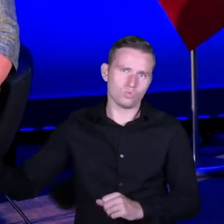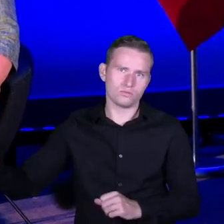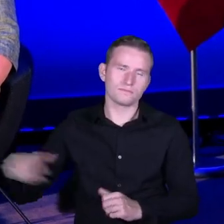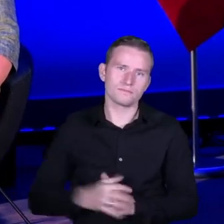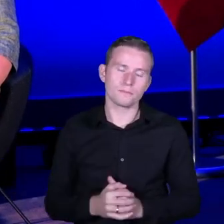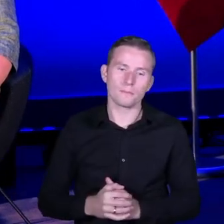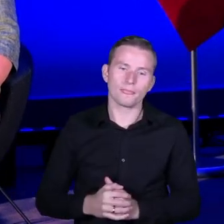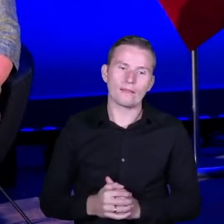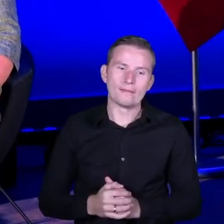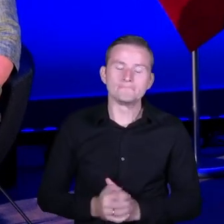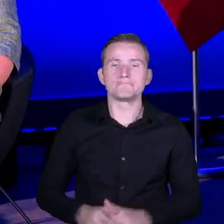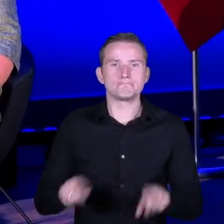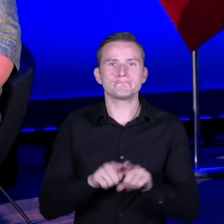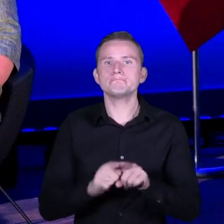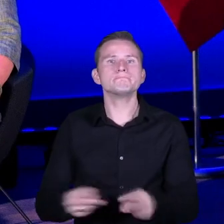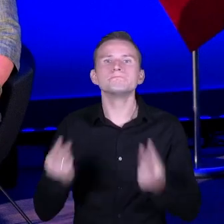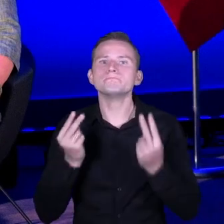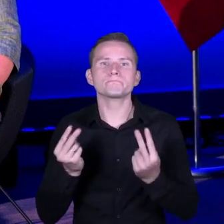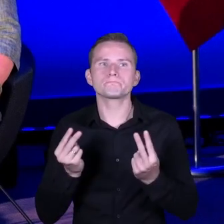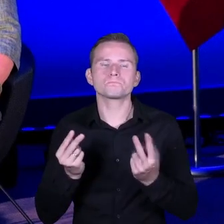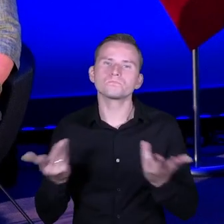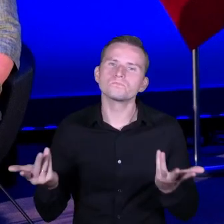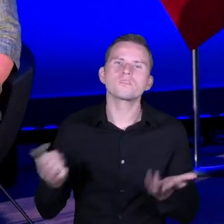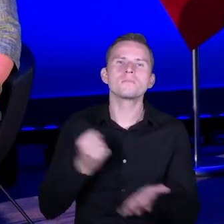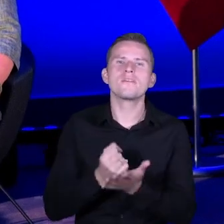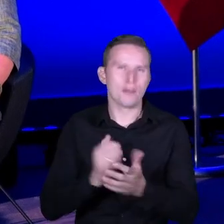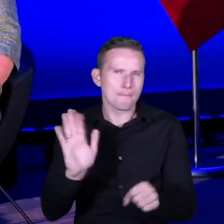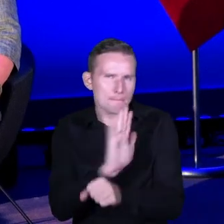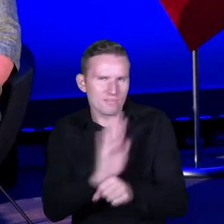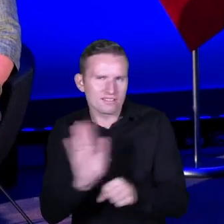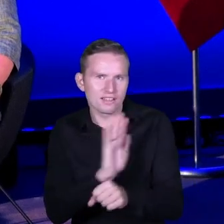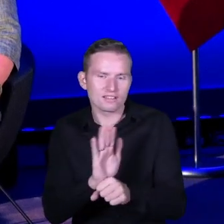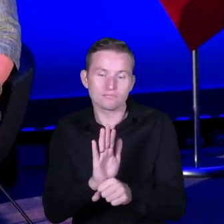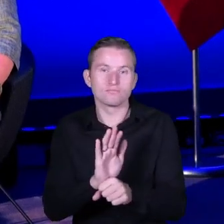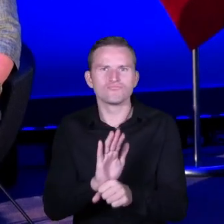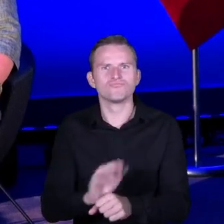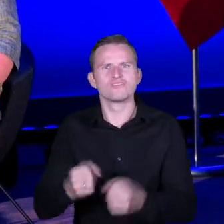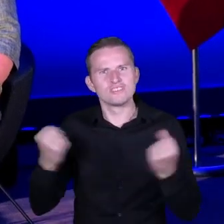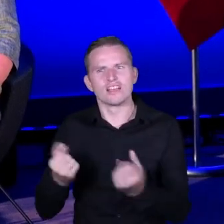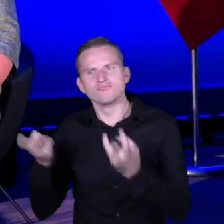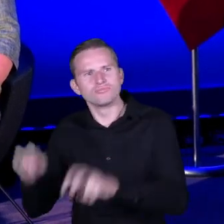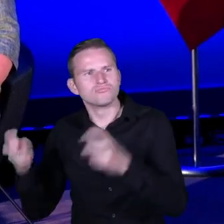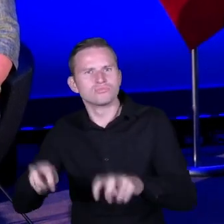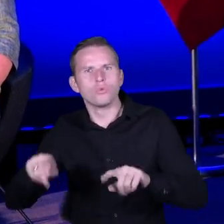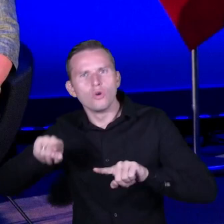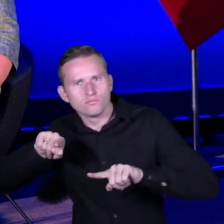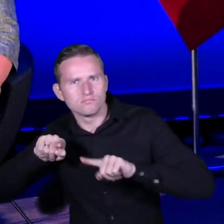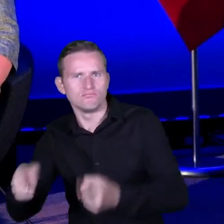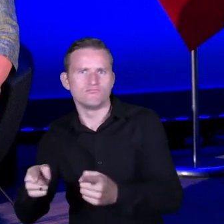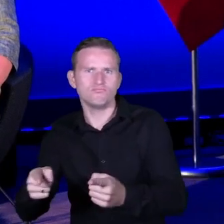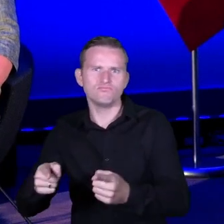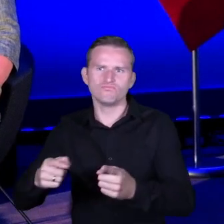I to, co jest też istotne, to, aby w przypadku biznesu, żeby budować zwinne organizacje, czyli właśnie umiejętność dostosowania się, adaptacji